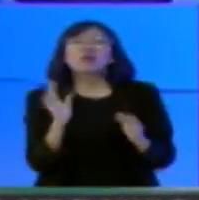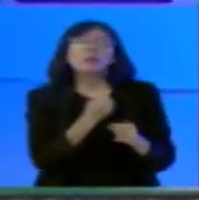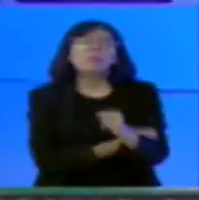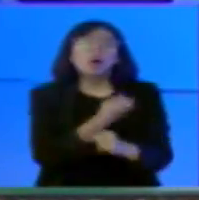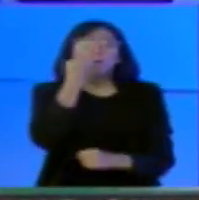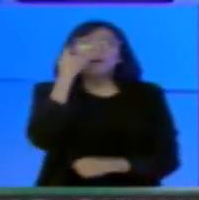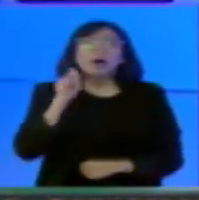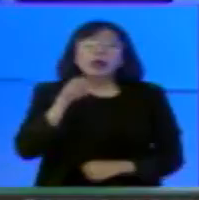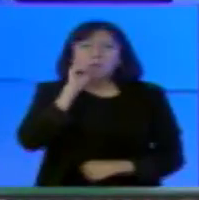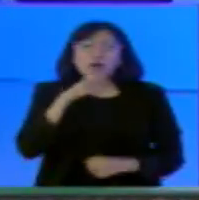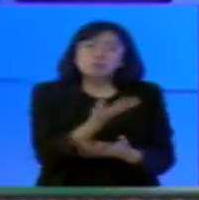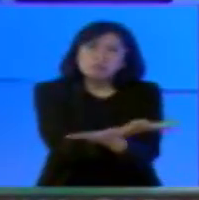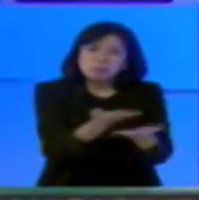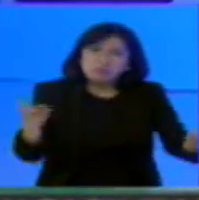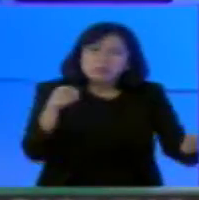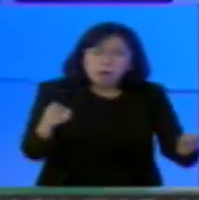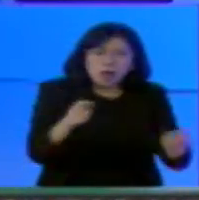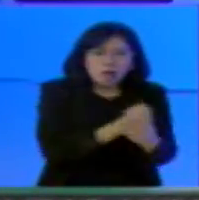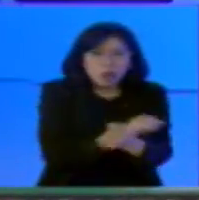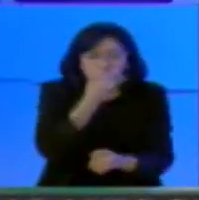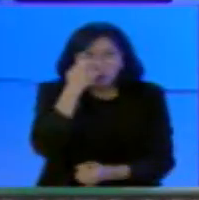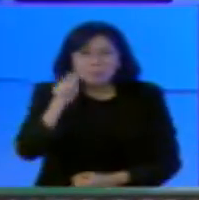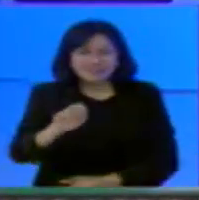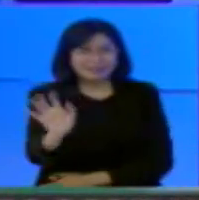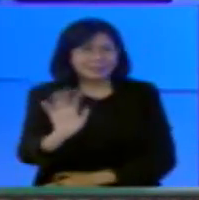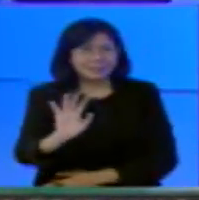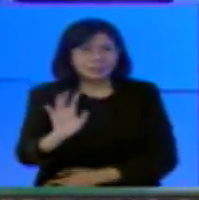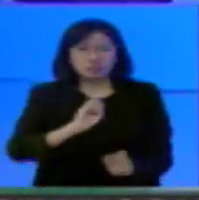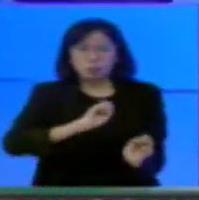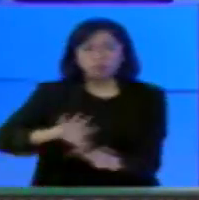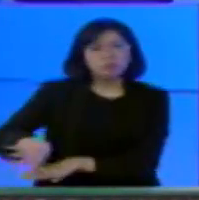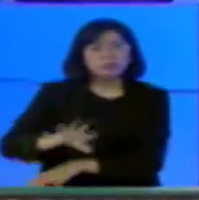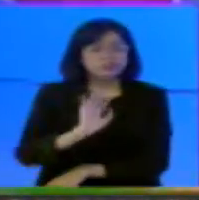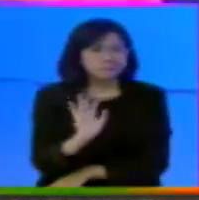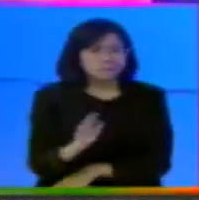menggunakan narkoba dan mengimbau masyarakat agar menjauhi narkoba.